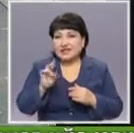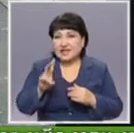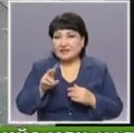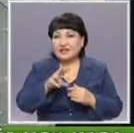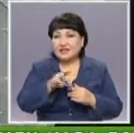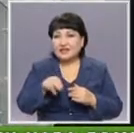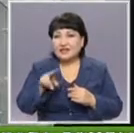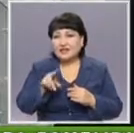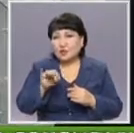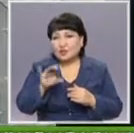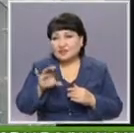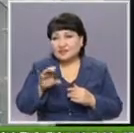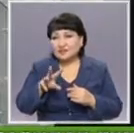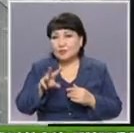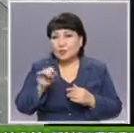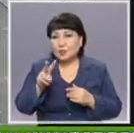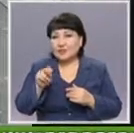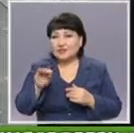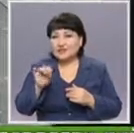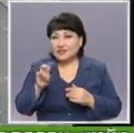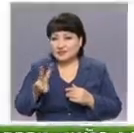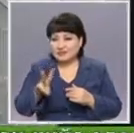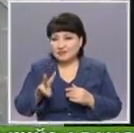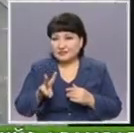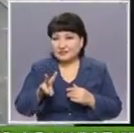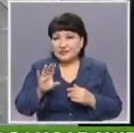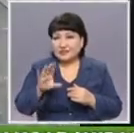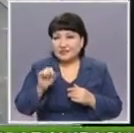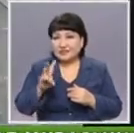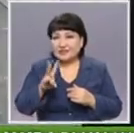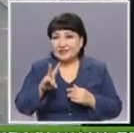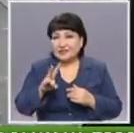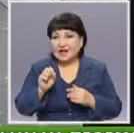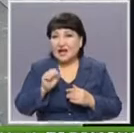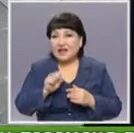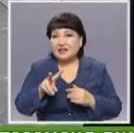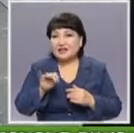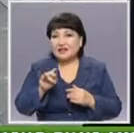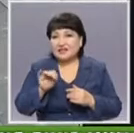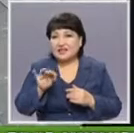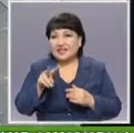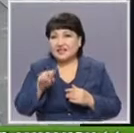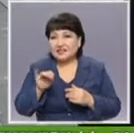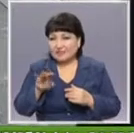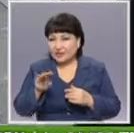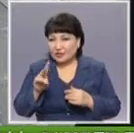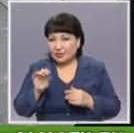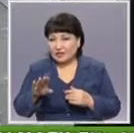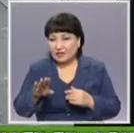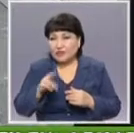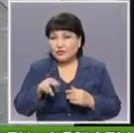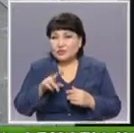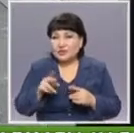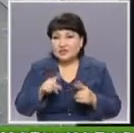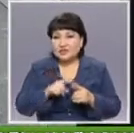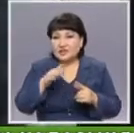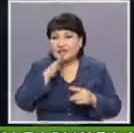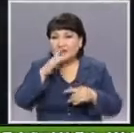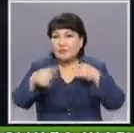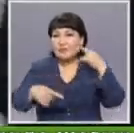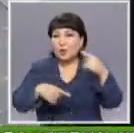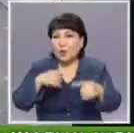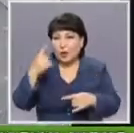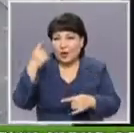Мұқасан, Сан Александр Литвинов. Дос Мұқасанның дүниеге келуі ол бір эпоха, ол бір дәуір